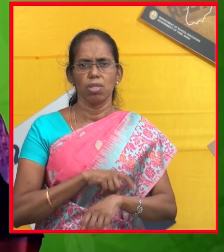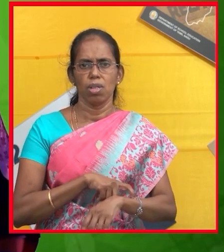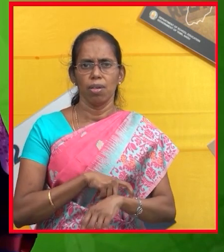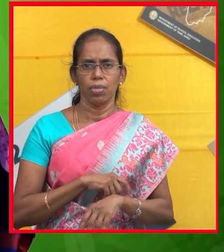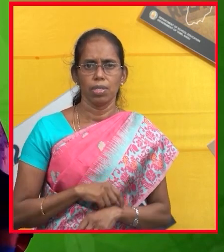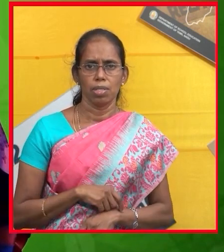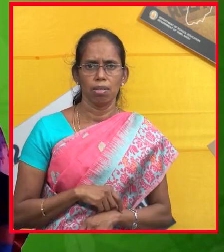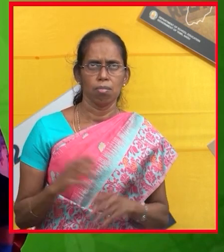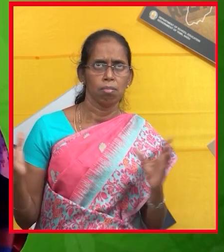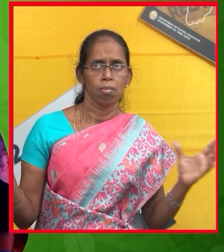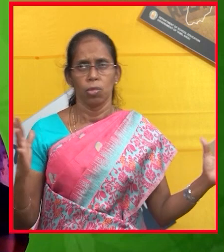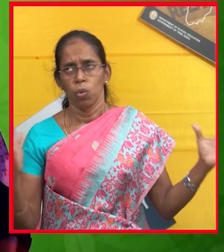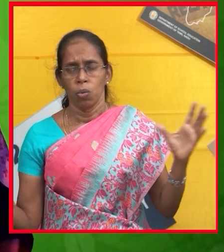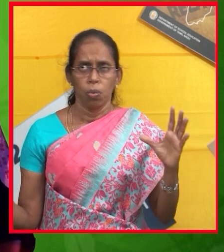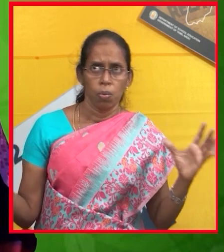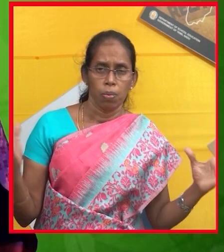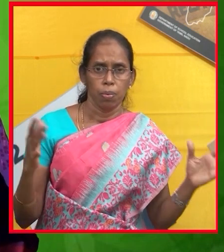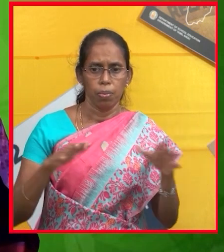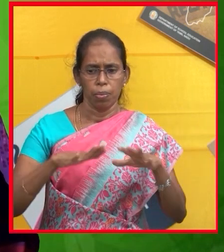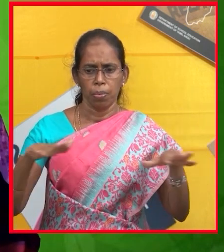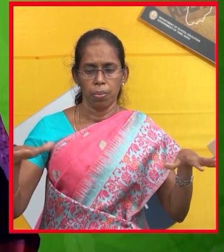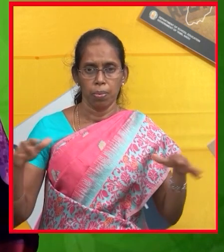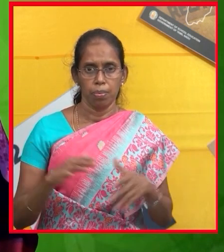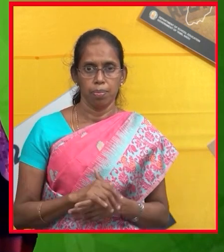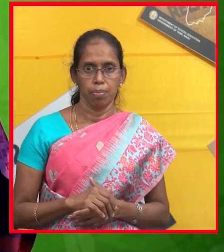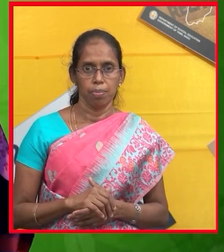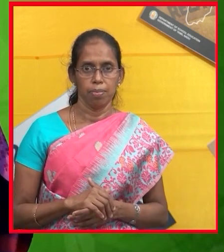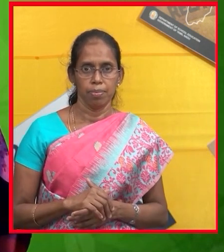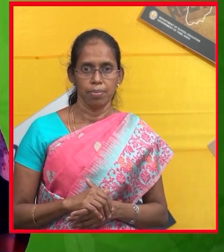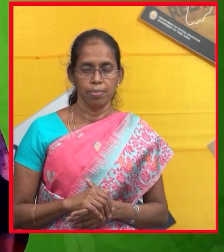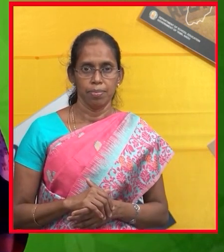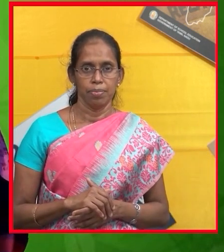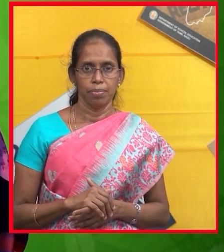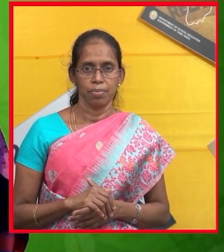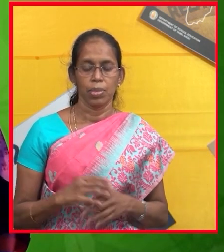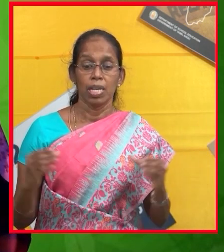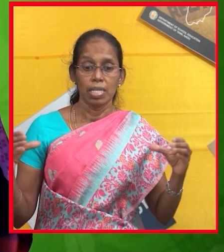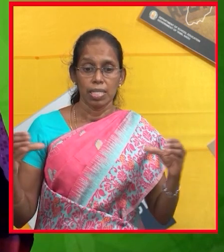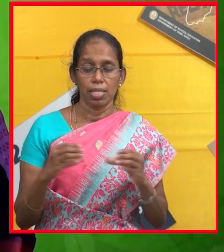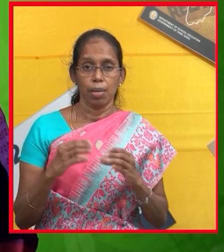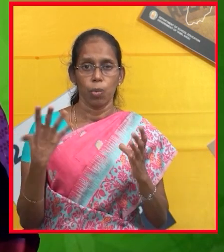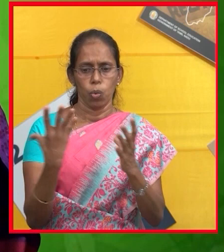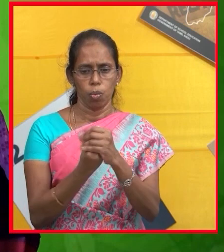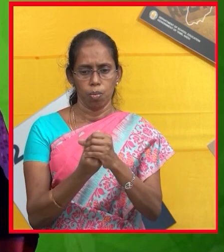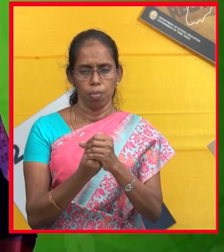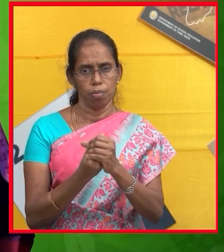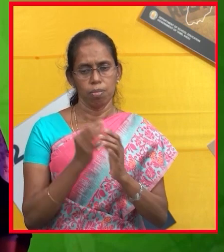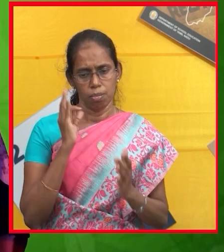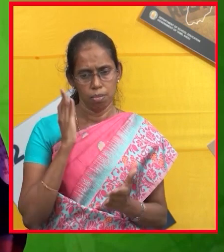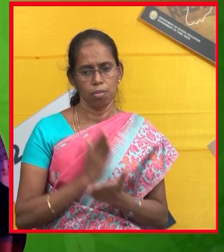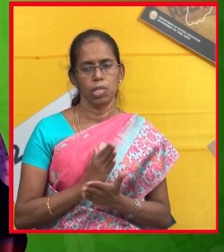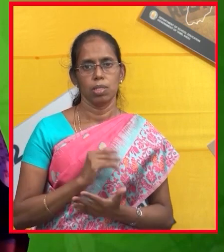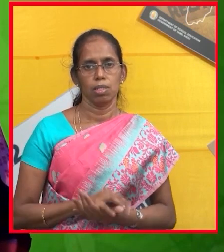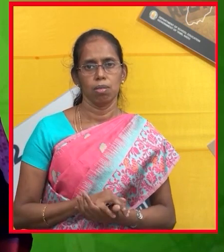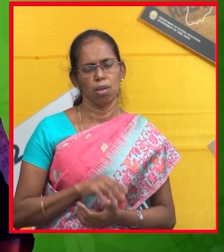அந்த ஸ்டார்ம் வந்து நீடிச்சிருக்கு அப்படின்ற விஷயத்தையும் சொல்கிறாங்க. அப்போ டீம் ஒர்க் இல்லாமல் எதையுமே செய்ய முடியாது.